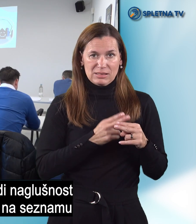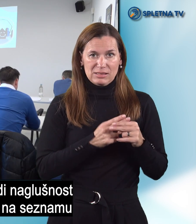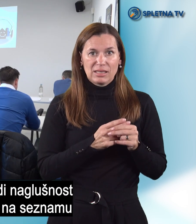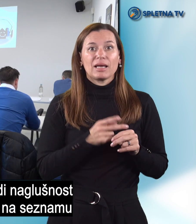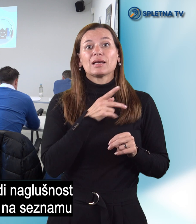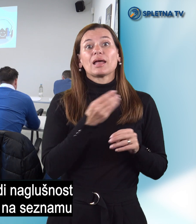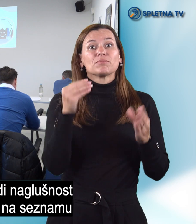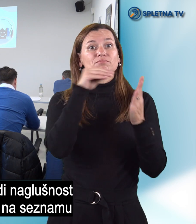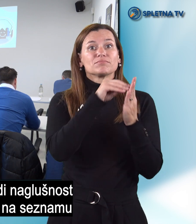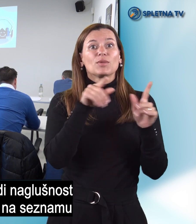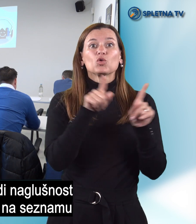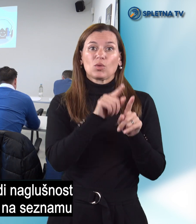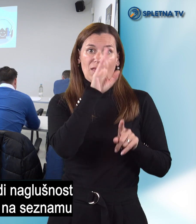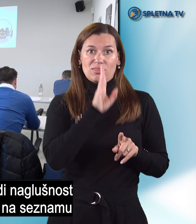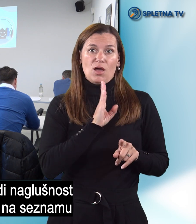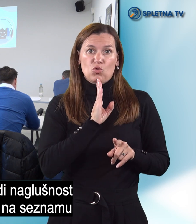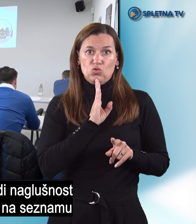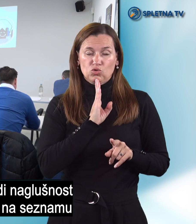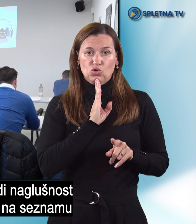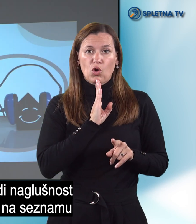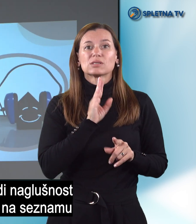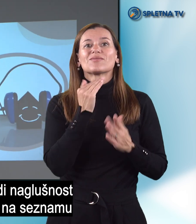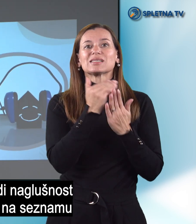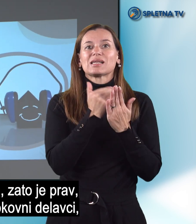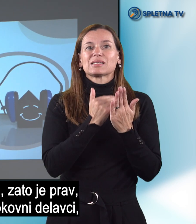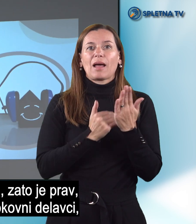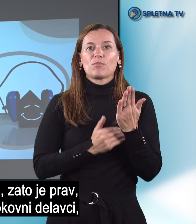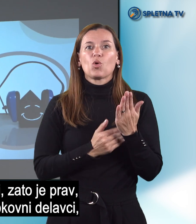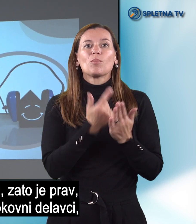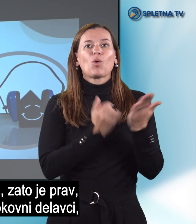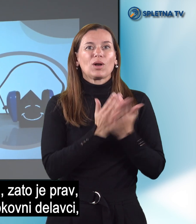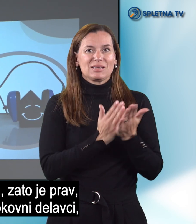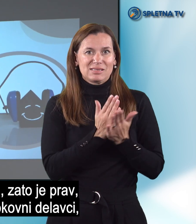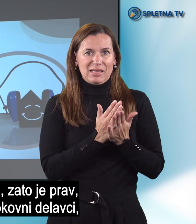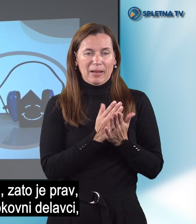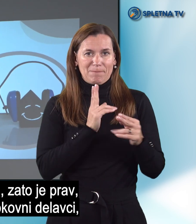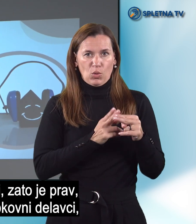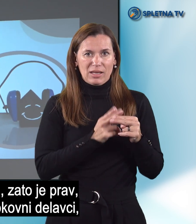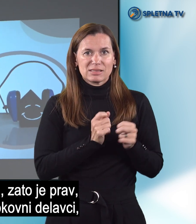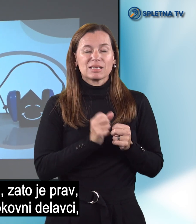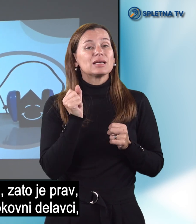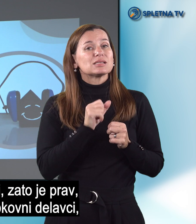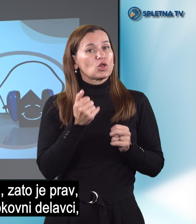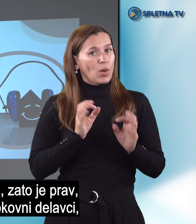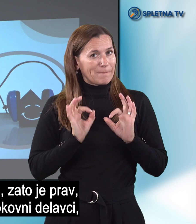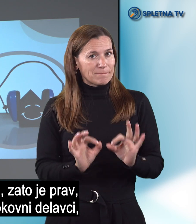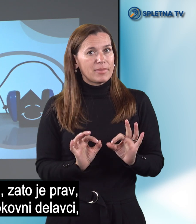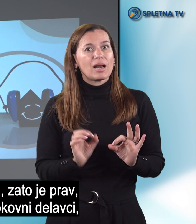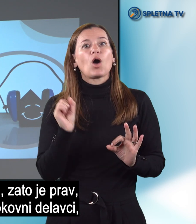kjer je tudi naglušnost sedaj zapisana v seznamu poklicnih bolezni. Zato je prav, da